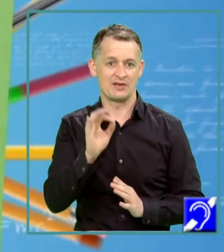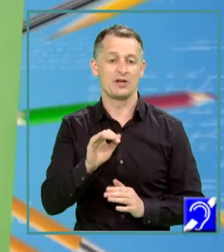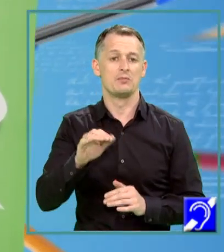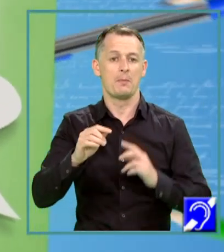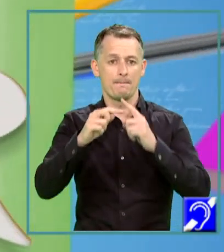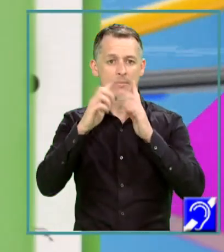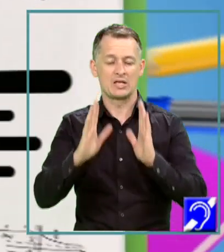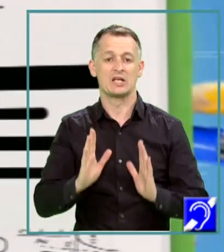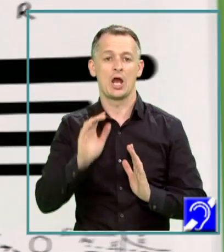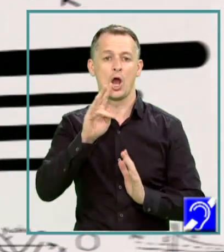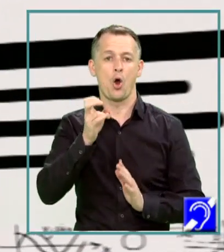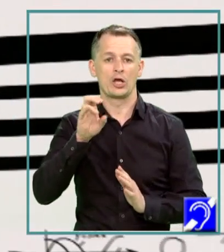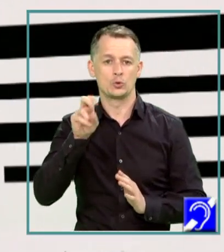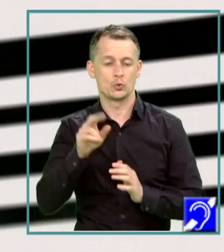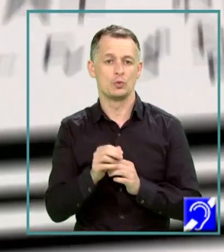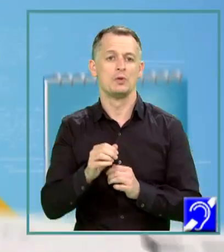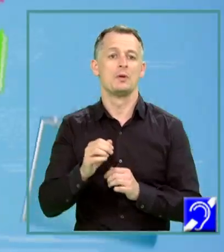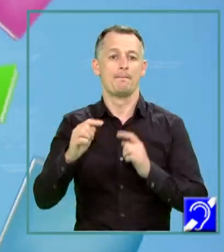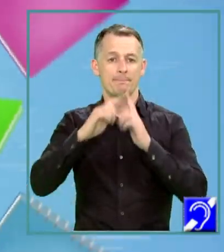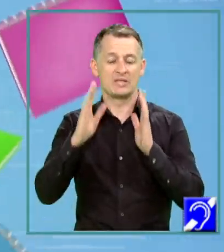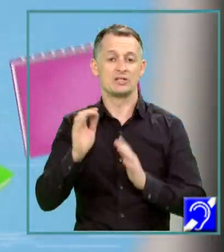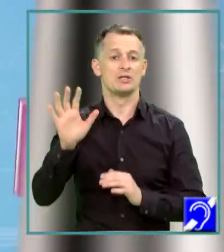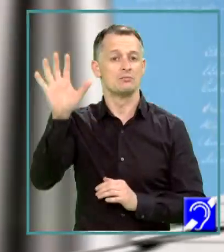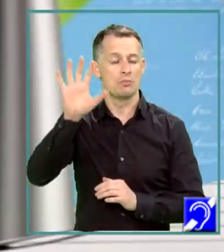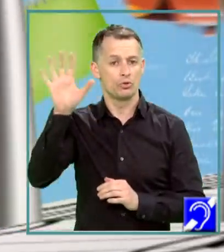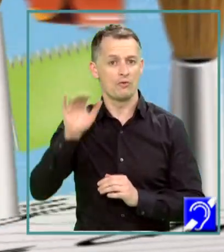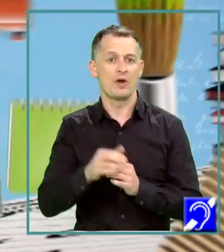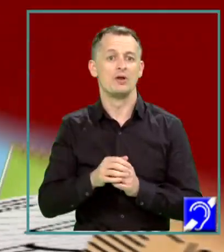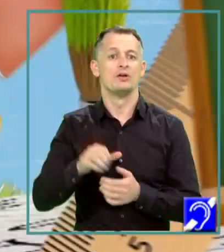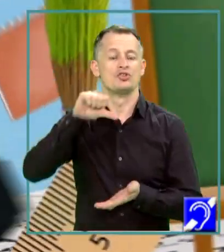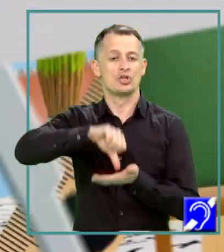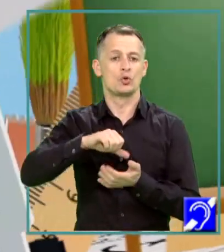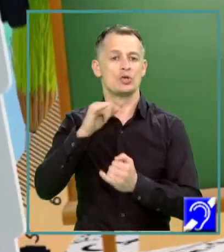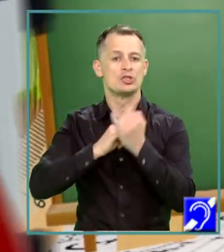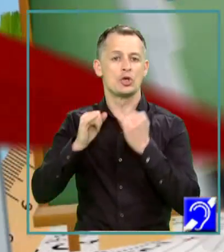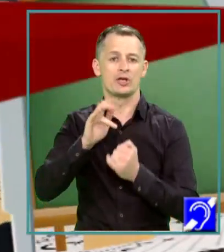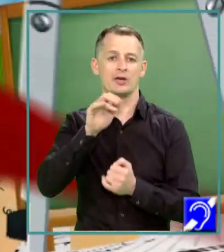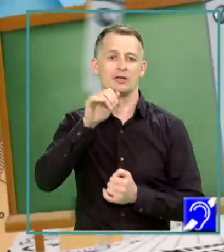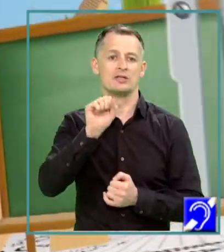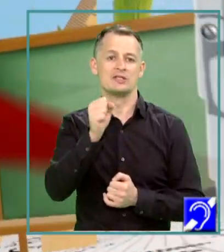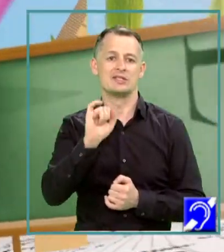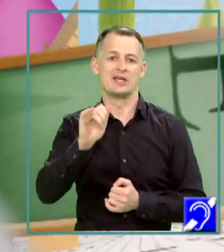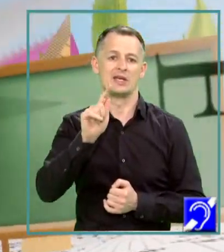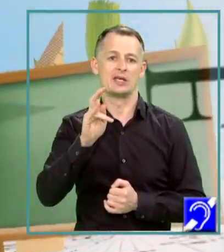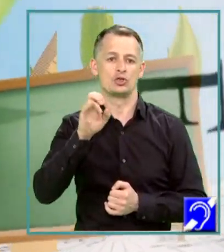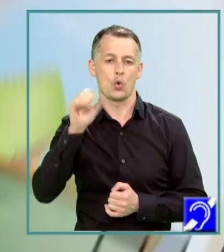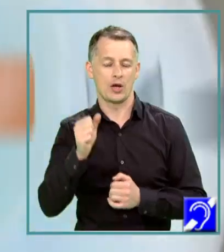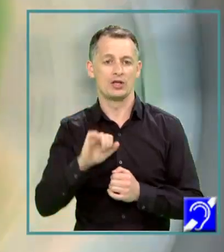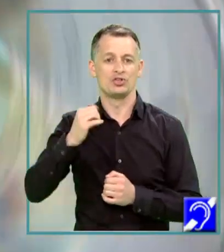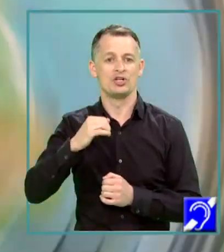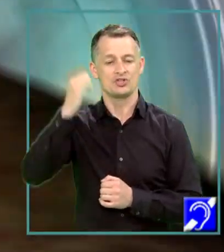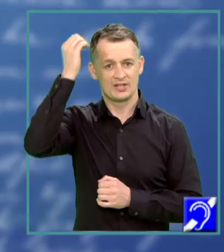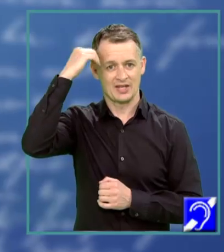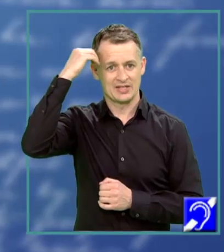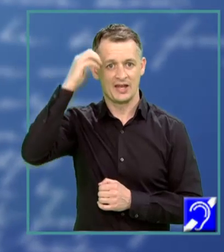bisericile din nordul Moldovei centrul istoric al sighisoarei bisericile de lemn din Maramureș și cetățile dacice din Munții